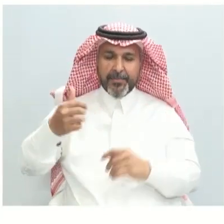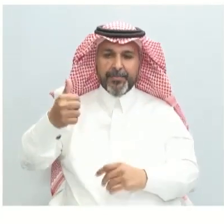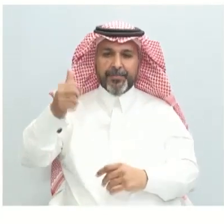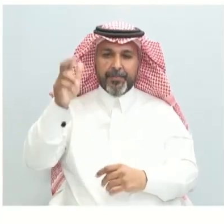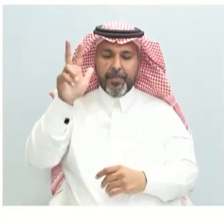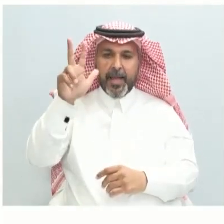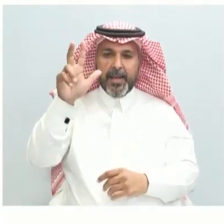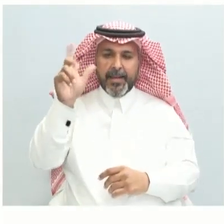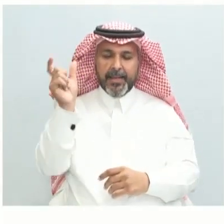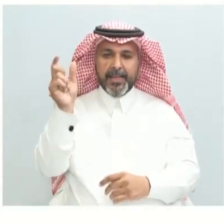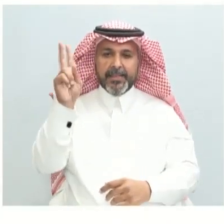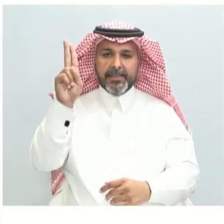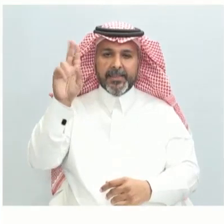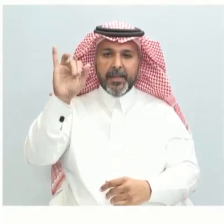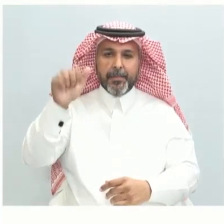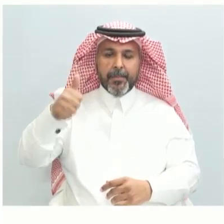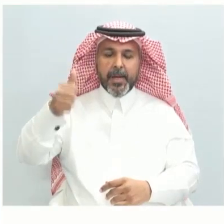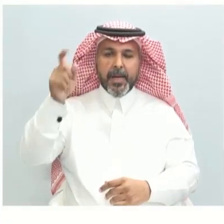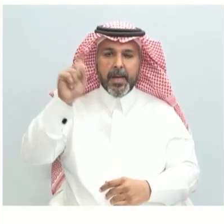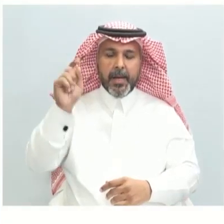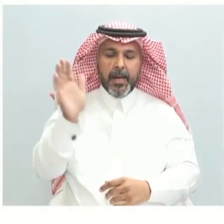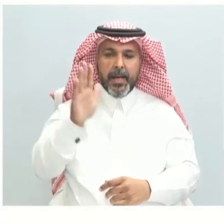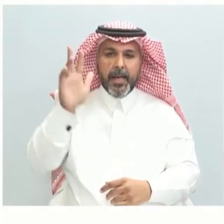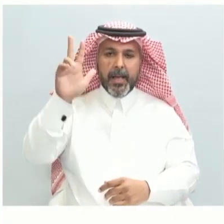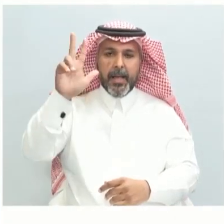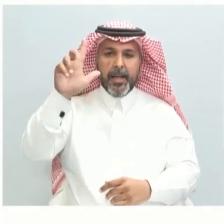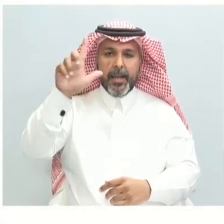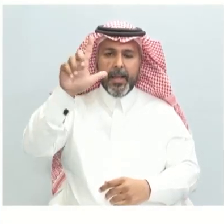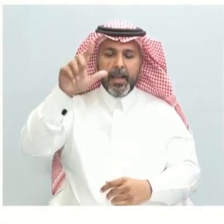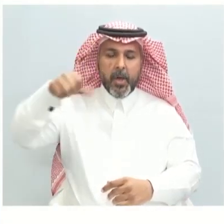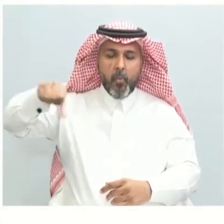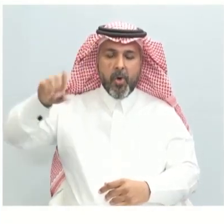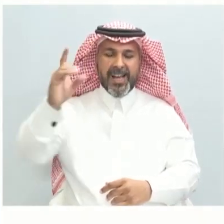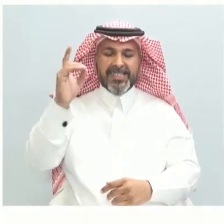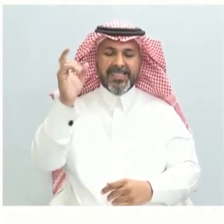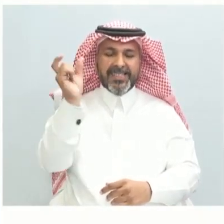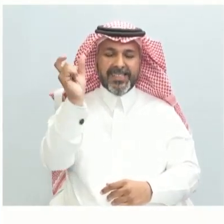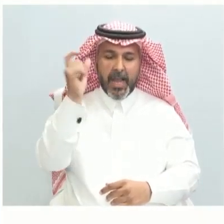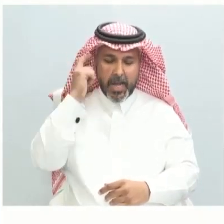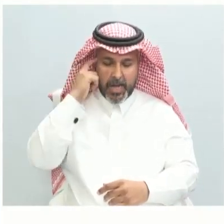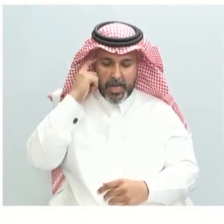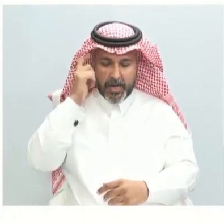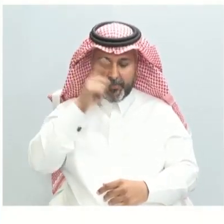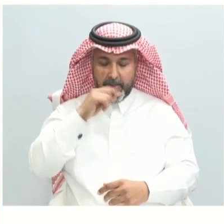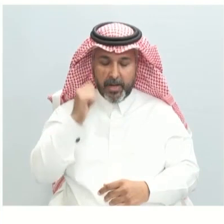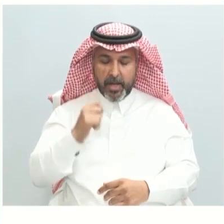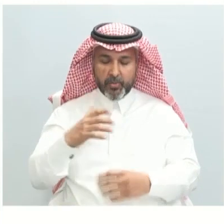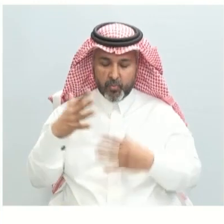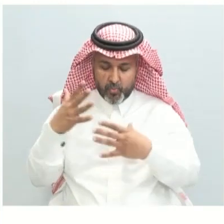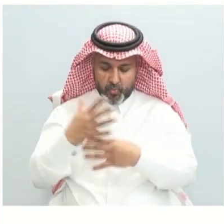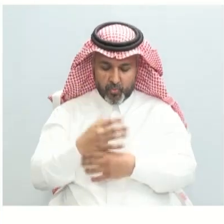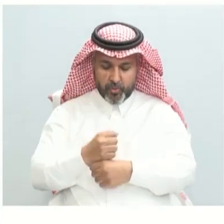بمحبه هذا الوطن واعماره والدفاع عنه وعن منجزاته وبيئته